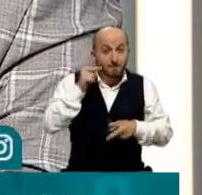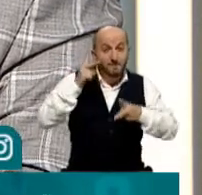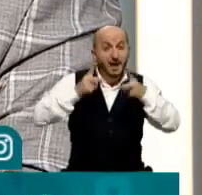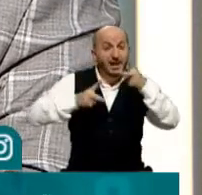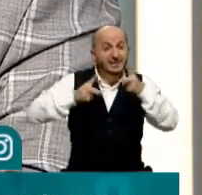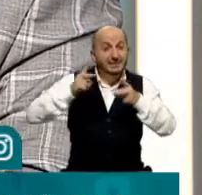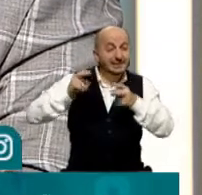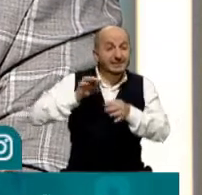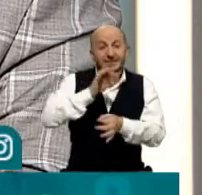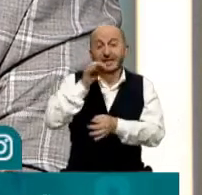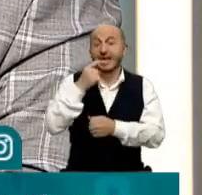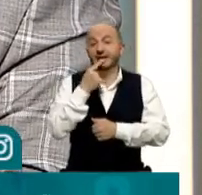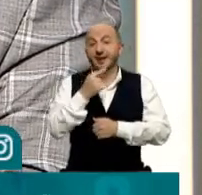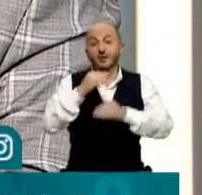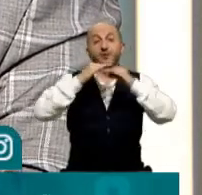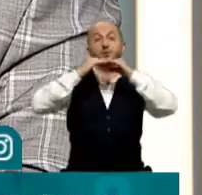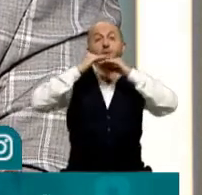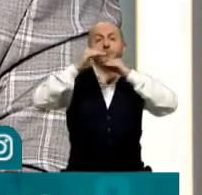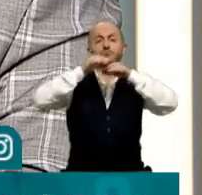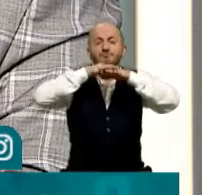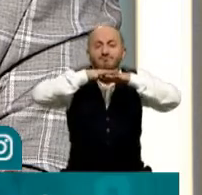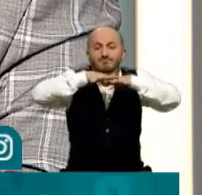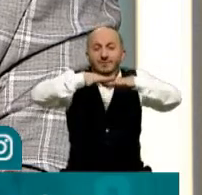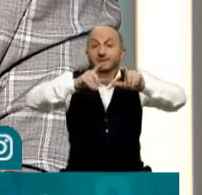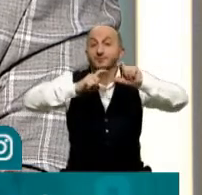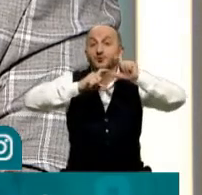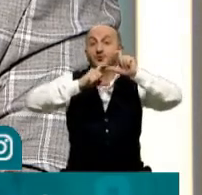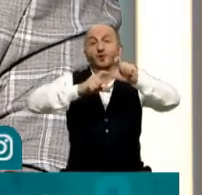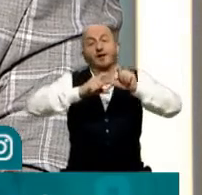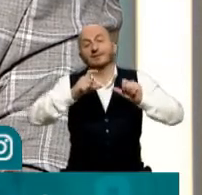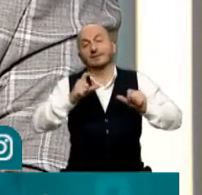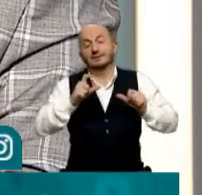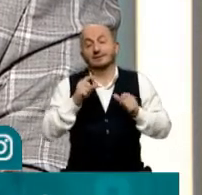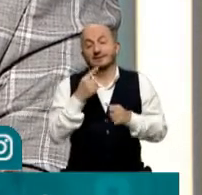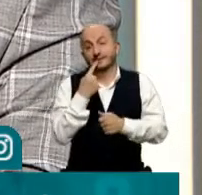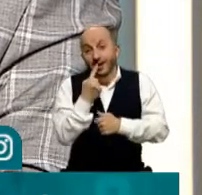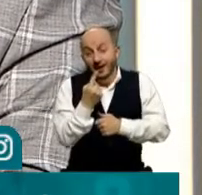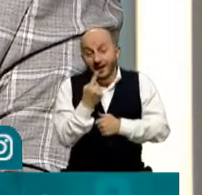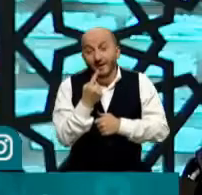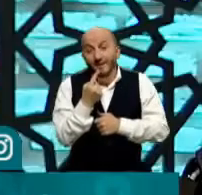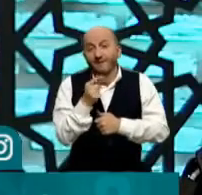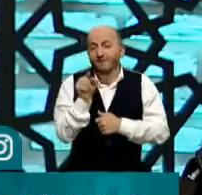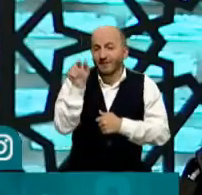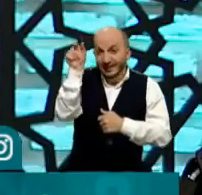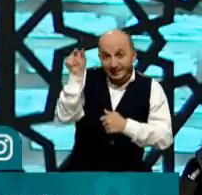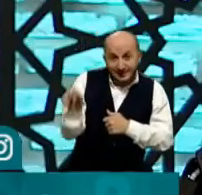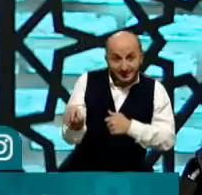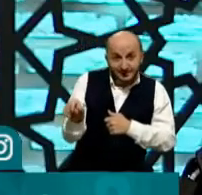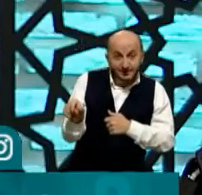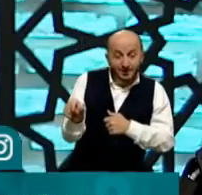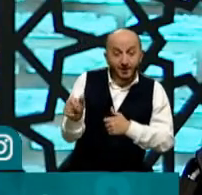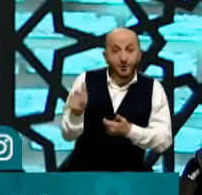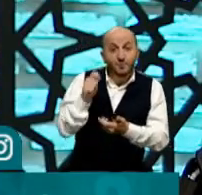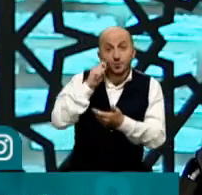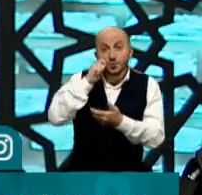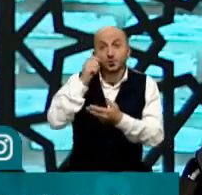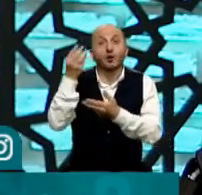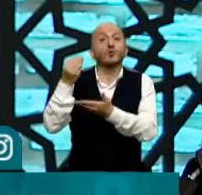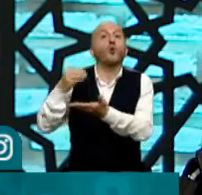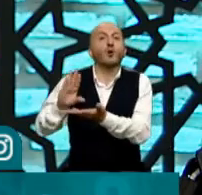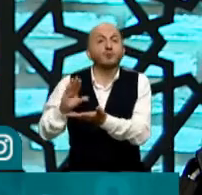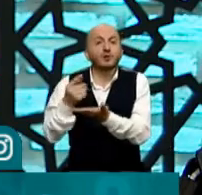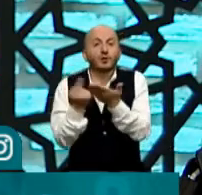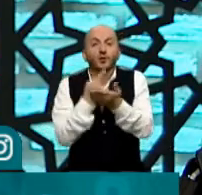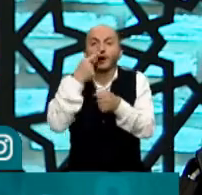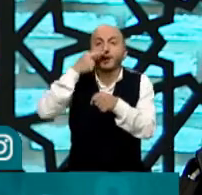Bazıları der ki, bu toplumda yaygın bir sualdir değerli kardeşim. Derler ki filan kişi evet Müslüman olmadı,